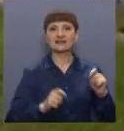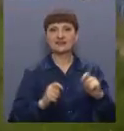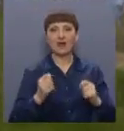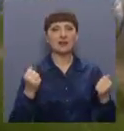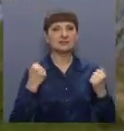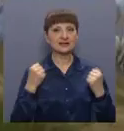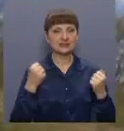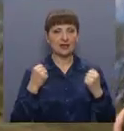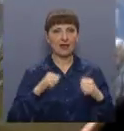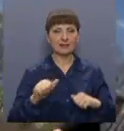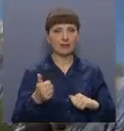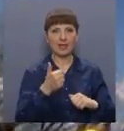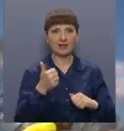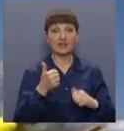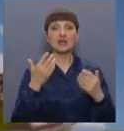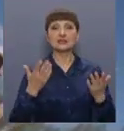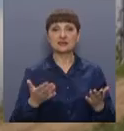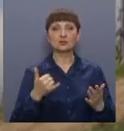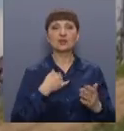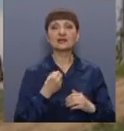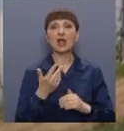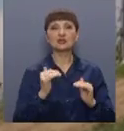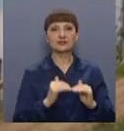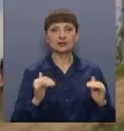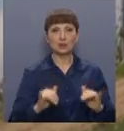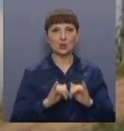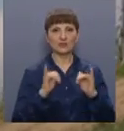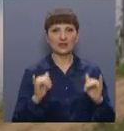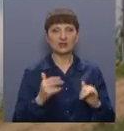июле. Сильнейшим достанутся путевки на чемпионаты мира и Европы.